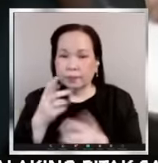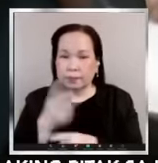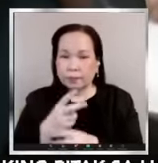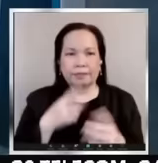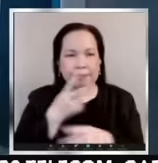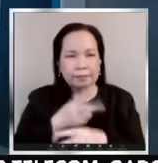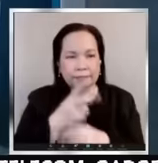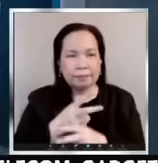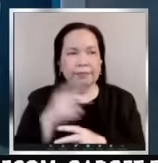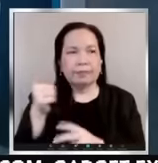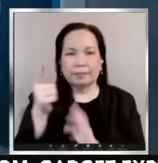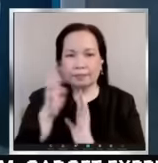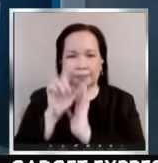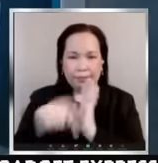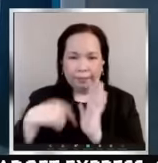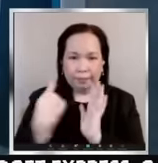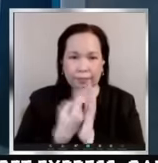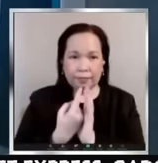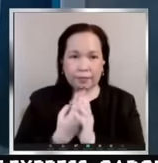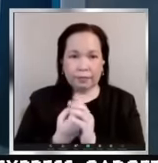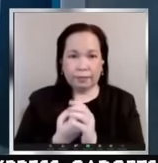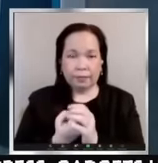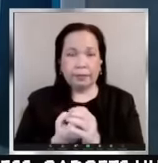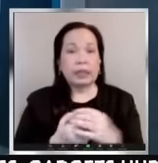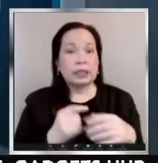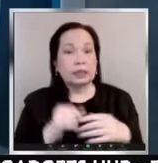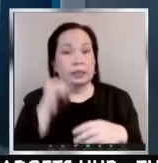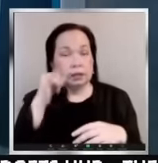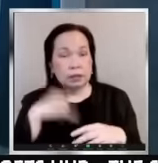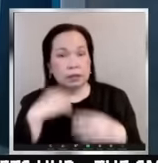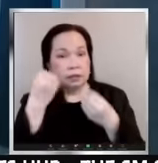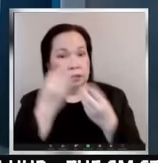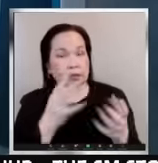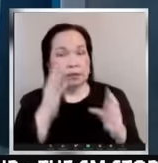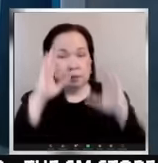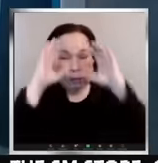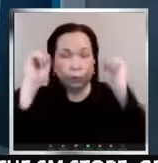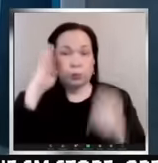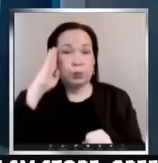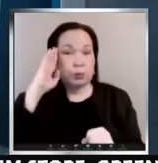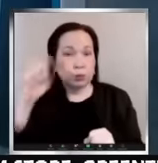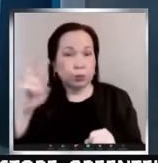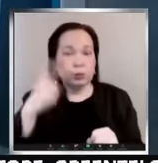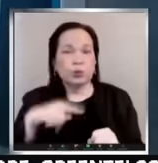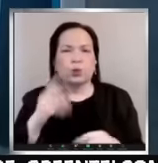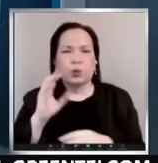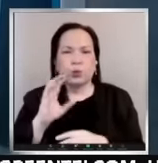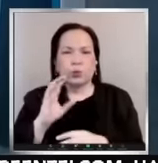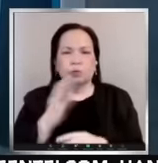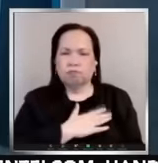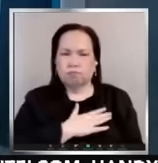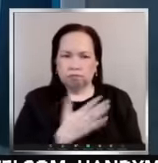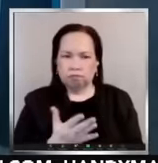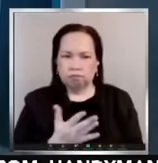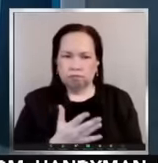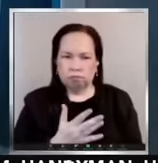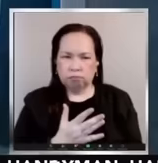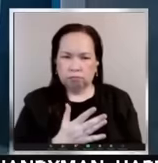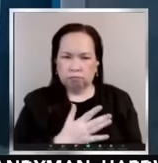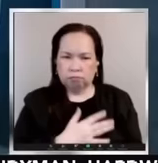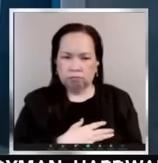oras. Kahapon lang sinabi ni Pangulong Bongbong Marcos na buo at walang lamat ang kanyang unit team. Pero